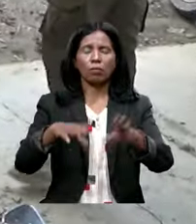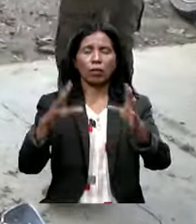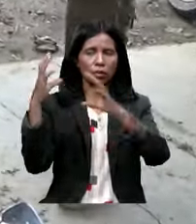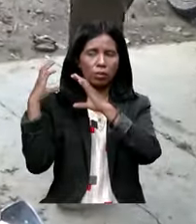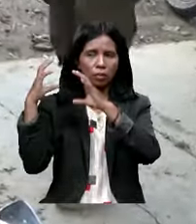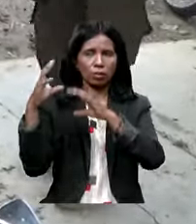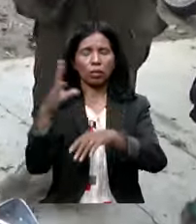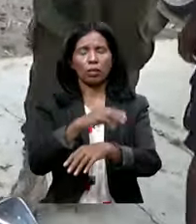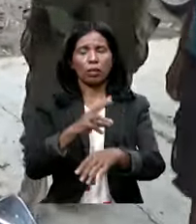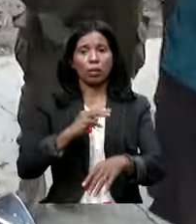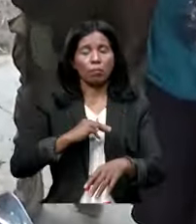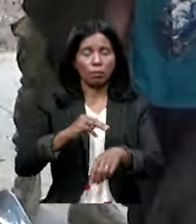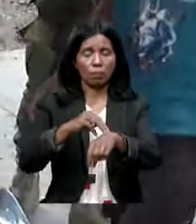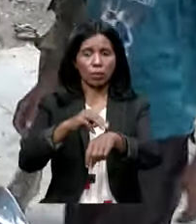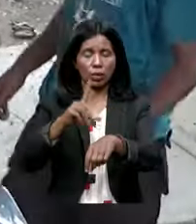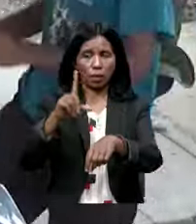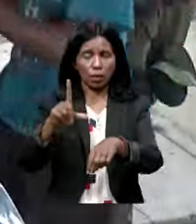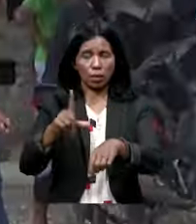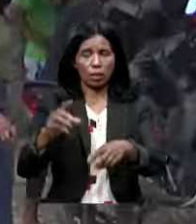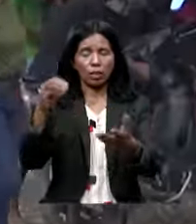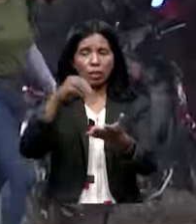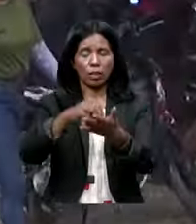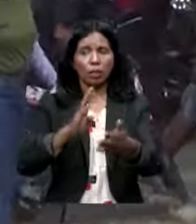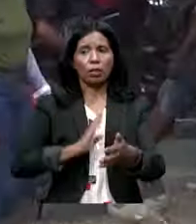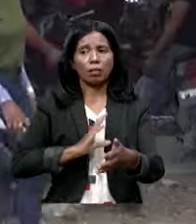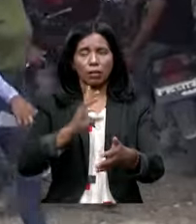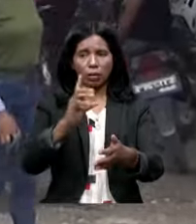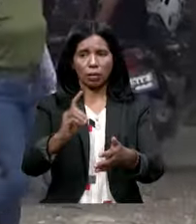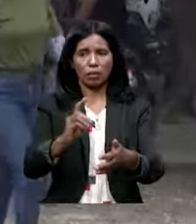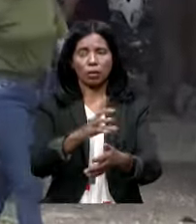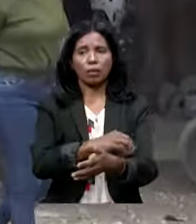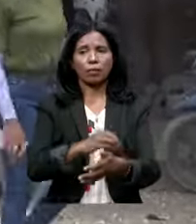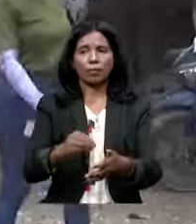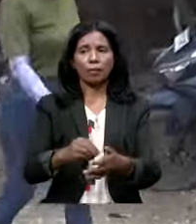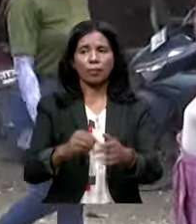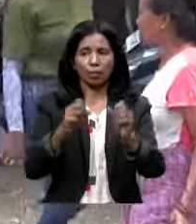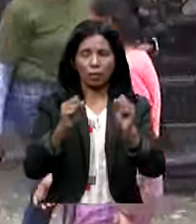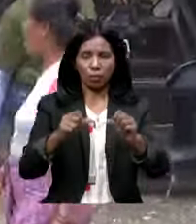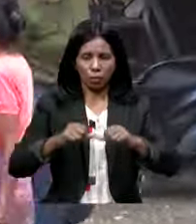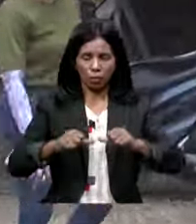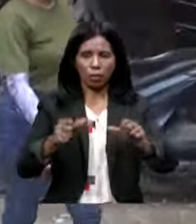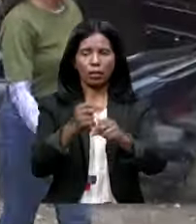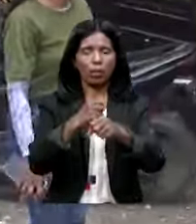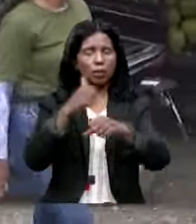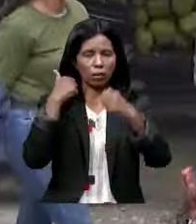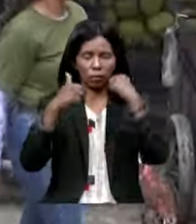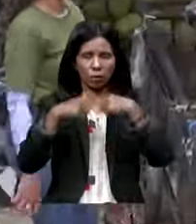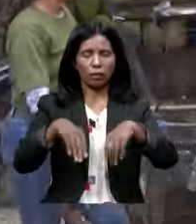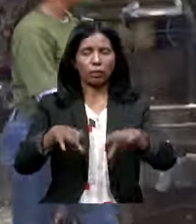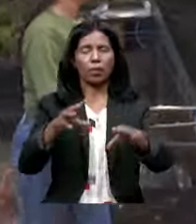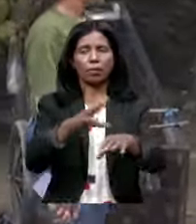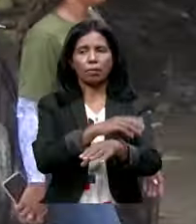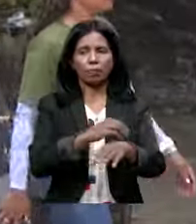ia jardim motel ne oin ho di ba konsentra ia bidau lisidere. Lita store ne oin ho di continua halau atividade negosio.